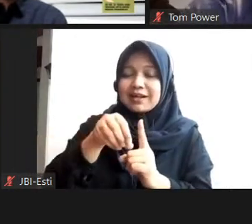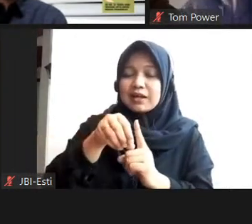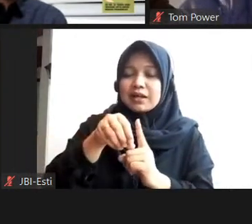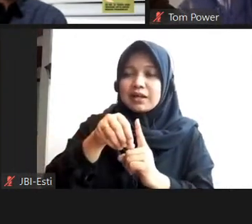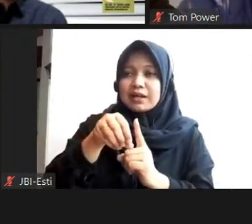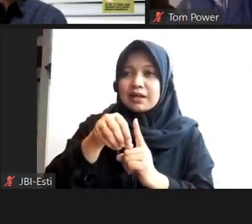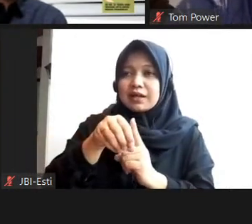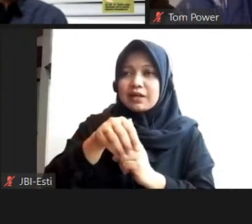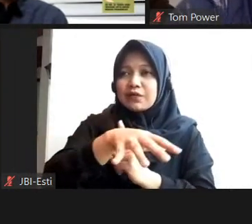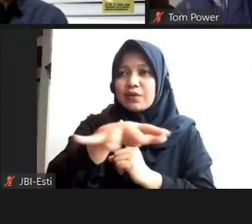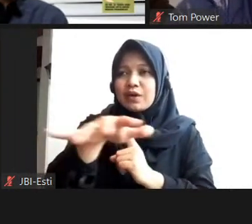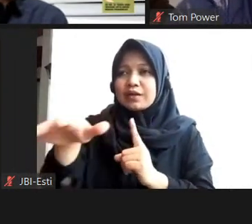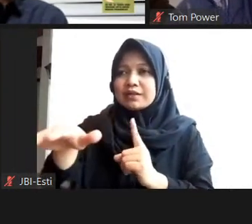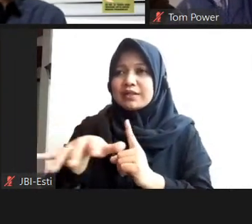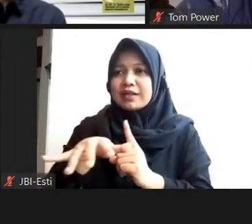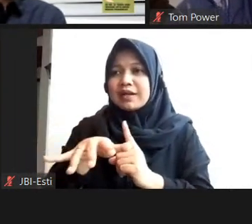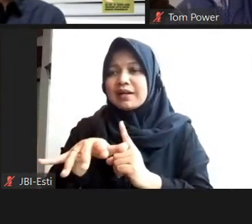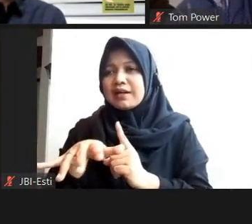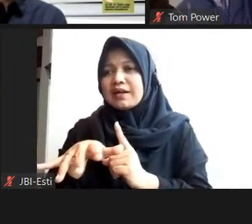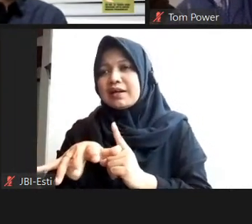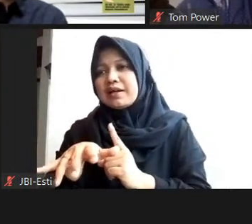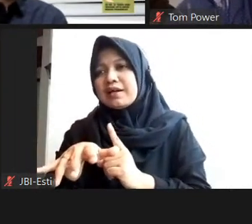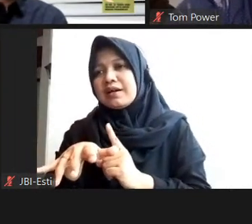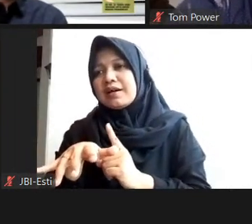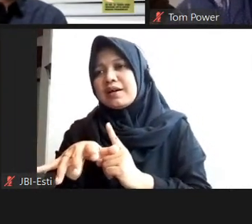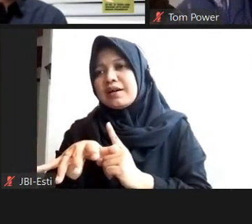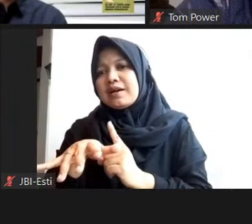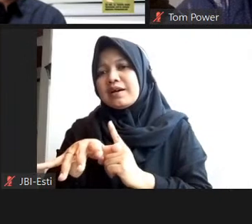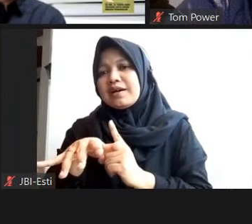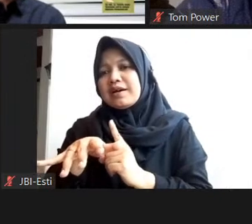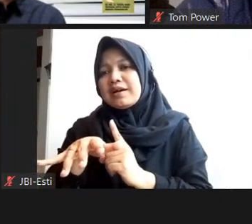saya pakai istilah yang cukup kuat ya sekarang, jadi dipelihara dan di